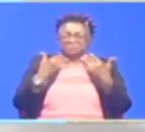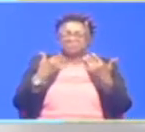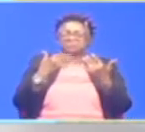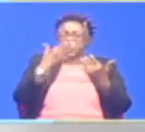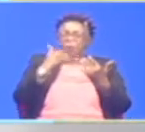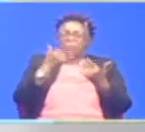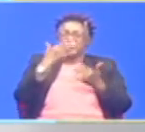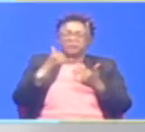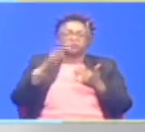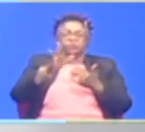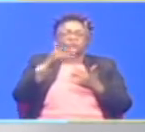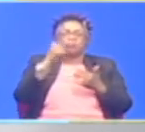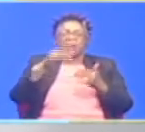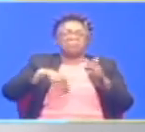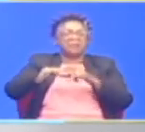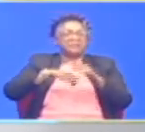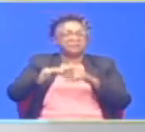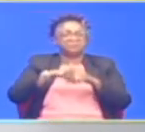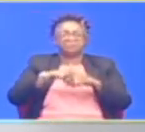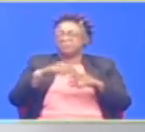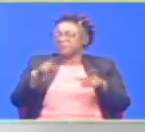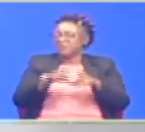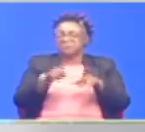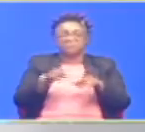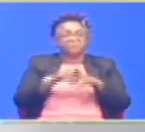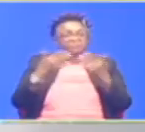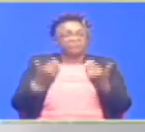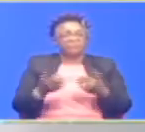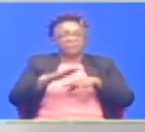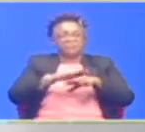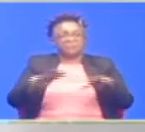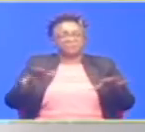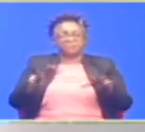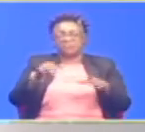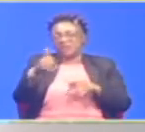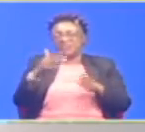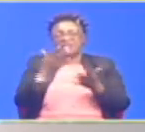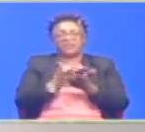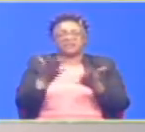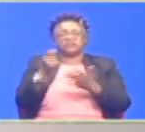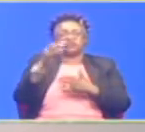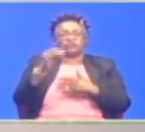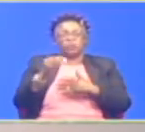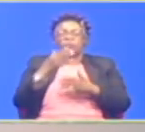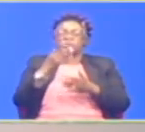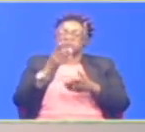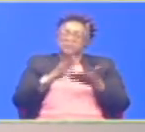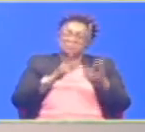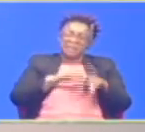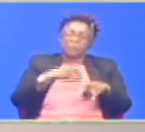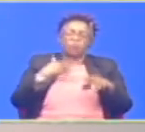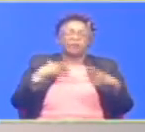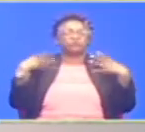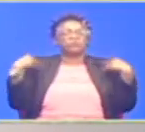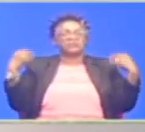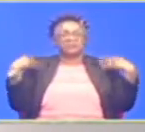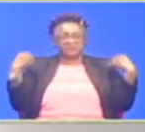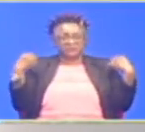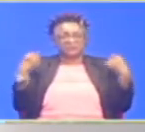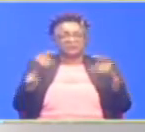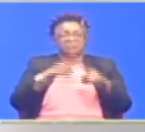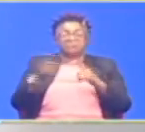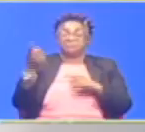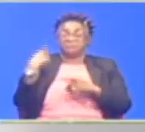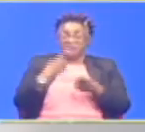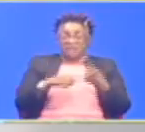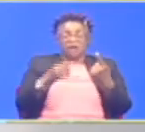za zingine kiwanja pia kuna sauna skin inatumika maybe kwa vitu zingine. Sauna pata zingine hata to train. Kuna kama last year kuna karibu kibao tu